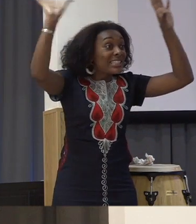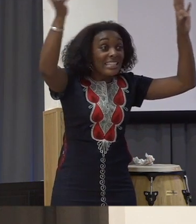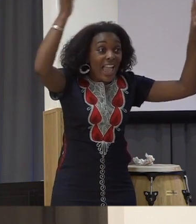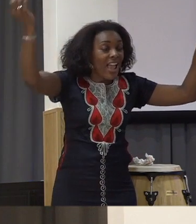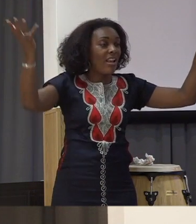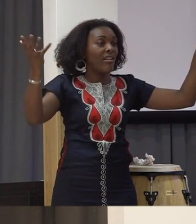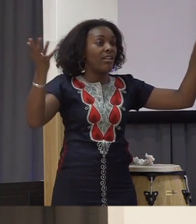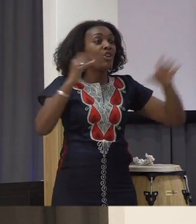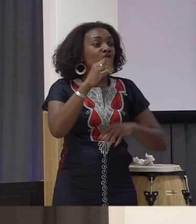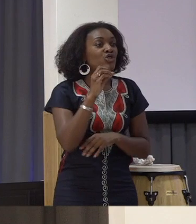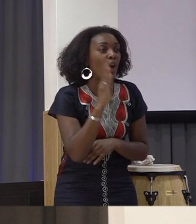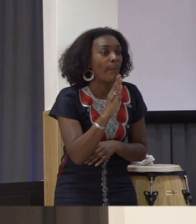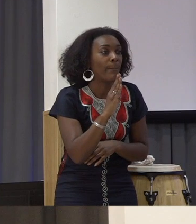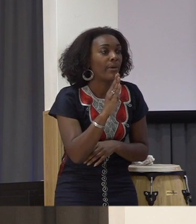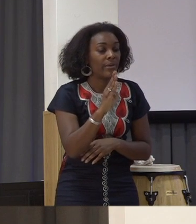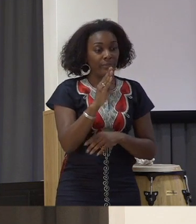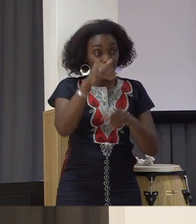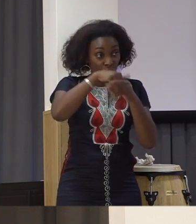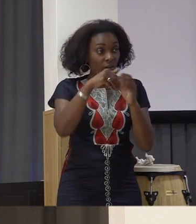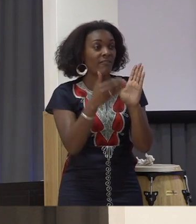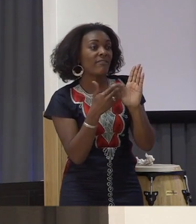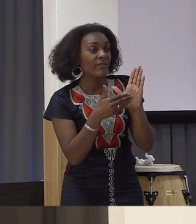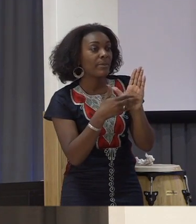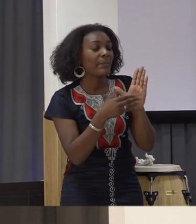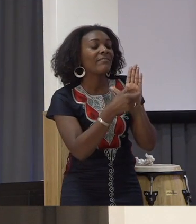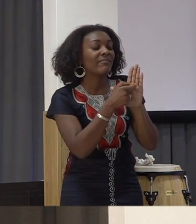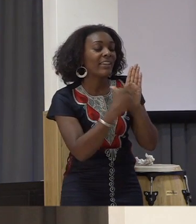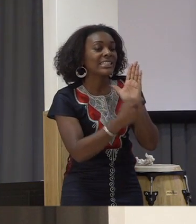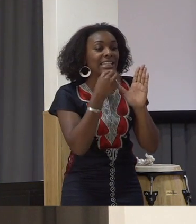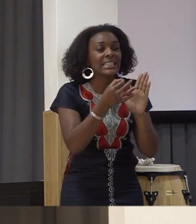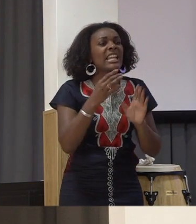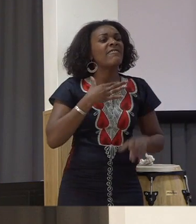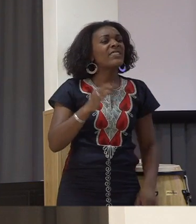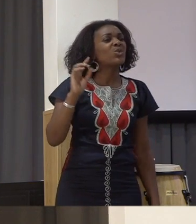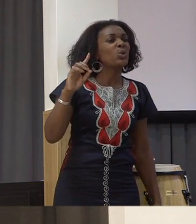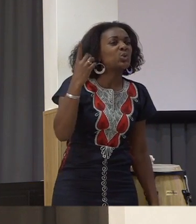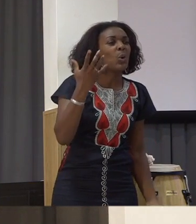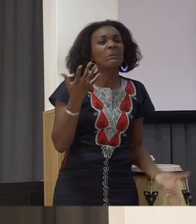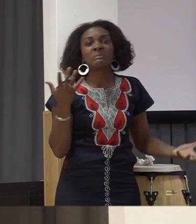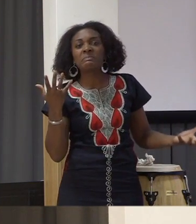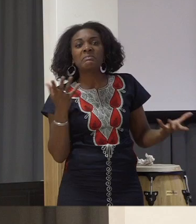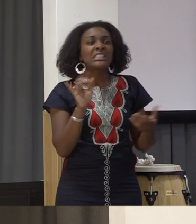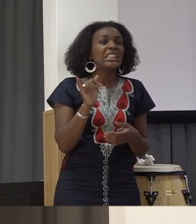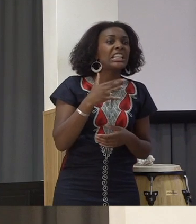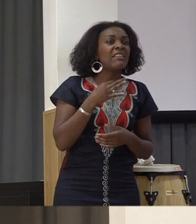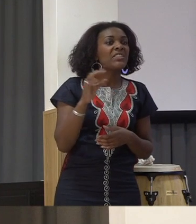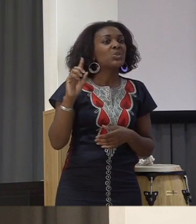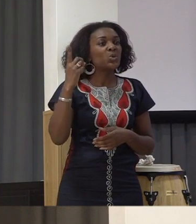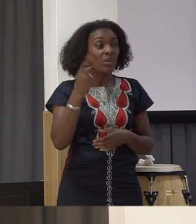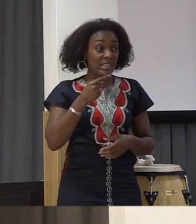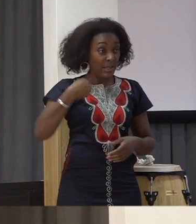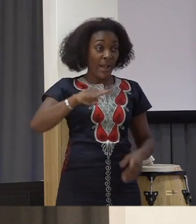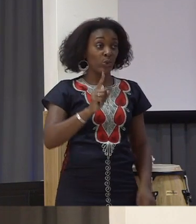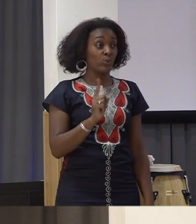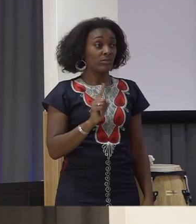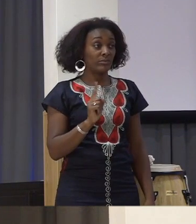il nous est parlé des fils de Dieu. Des fils de Dieu. Alors, n'entendez pas par là, fils de Dieu, ce n'est pas nous